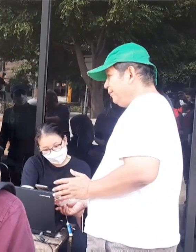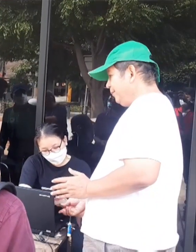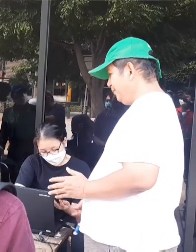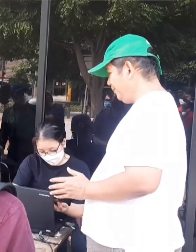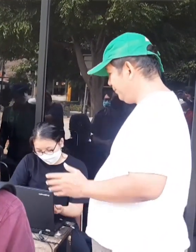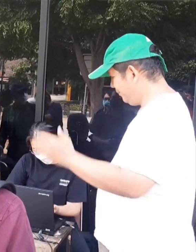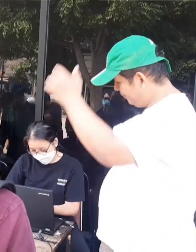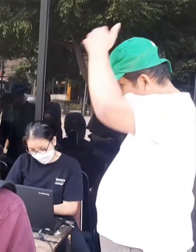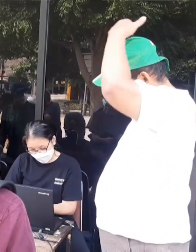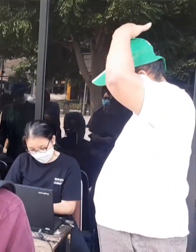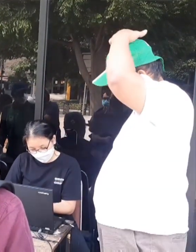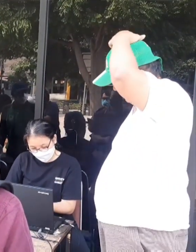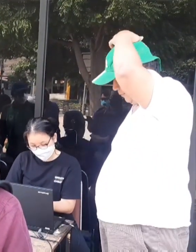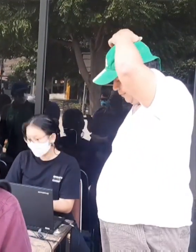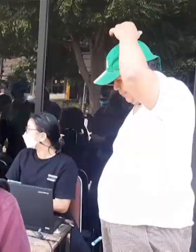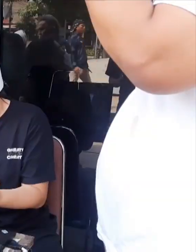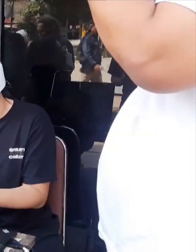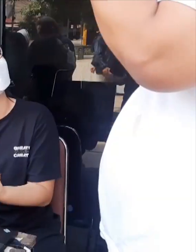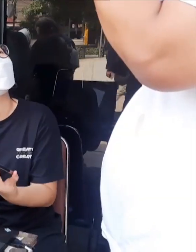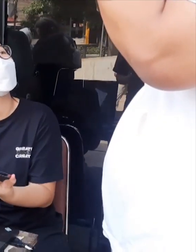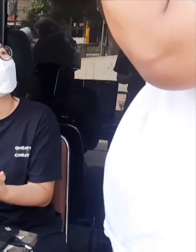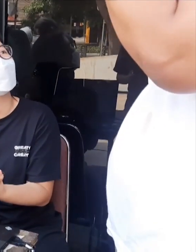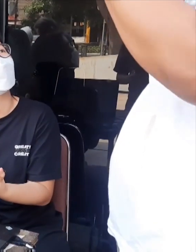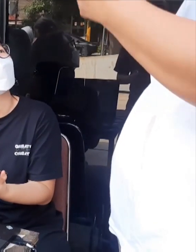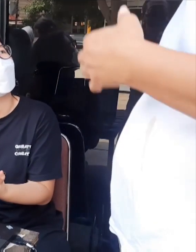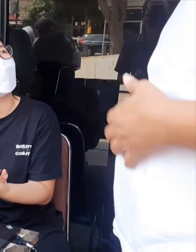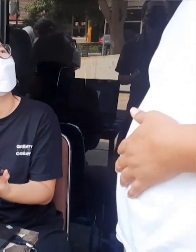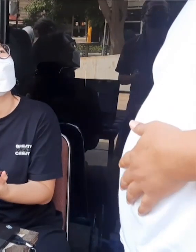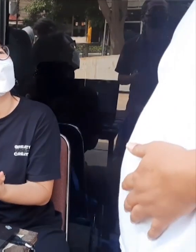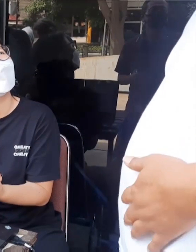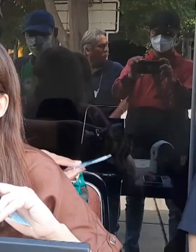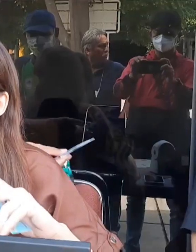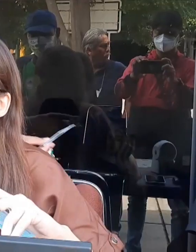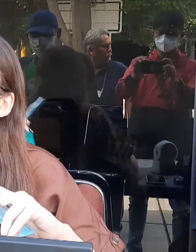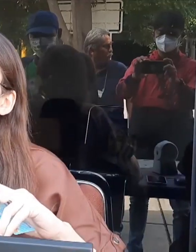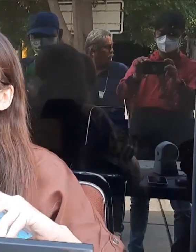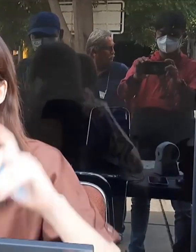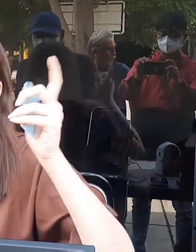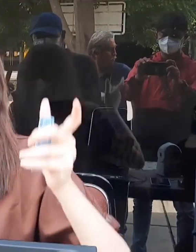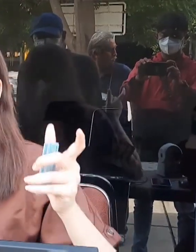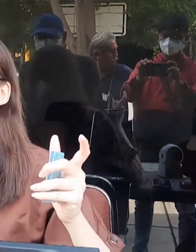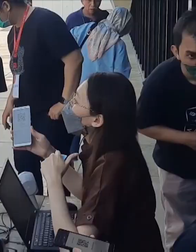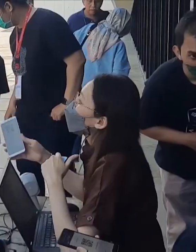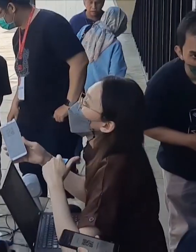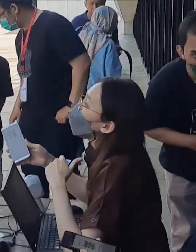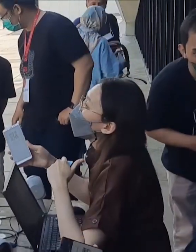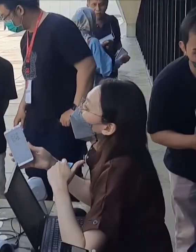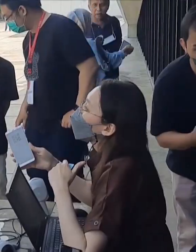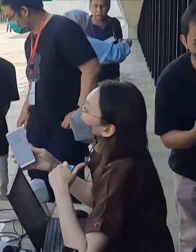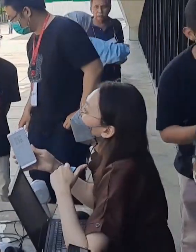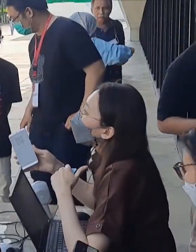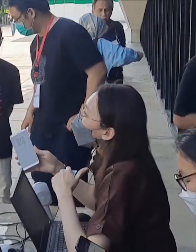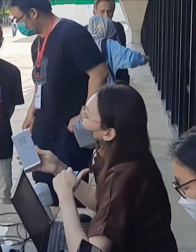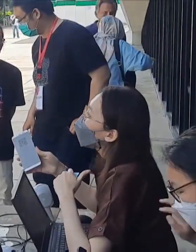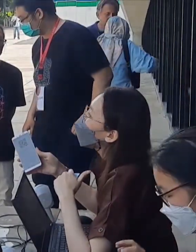Tim Menteng, Jakarta Pusat. Mereka datang untuk menukarkan tiket yang telah dibeli melalui online. Mereka mengaku